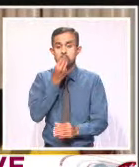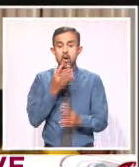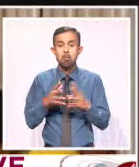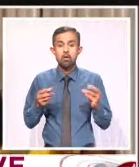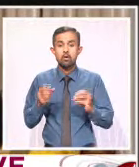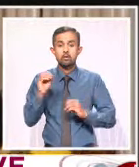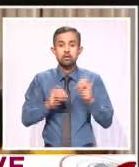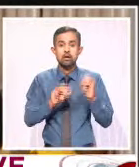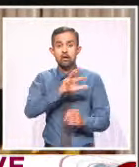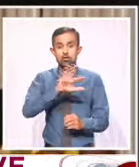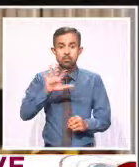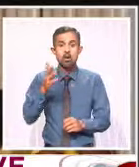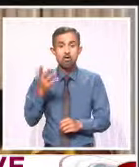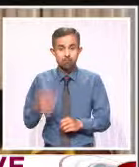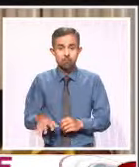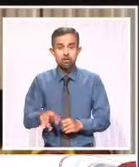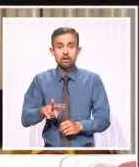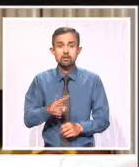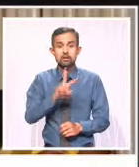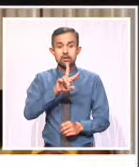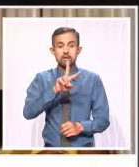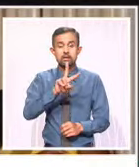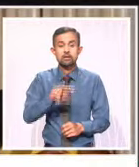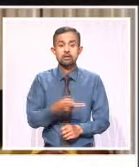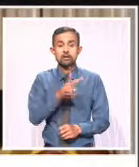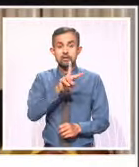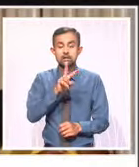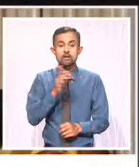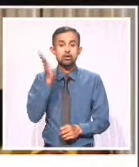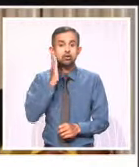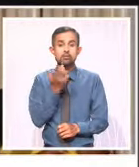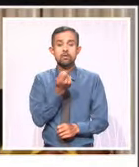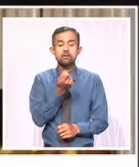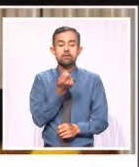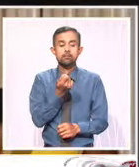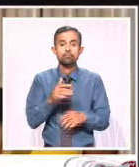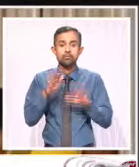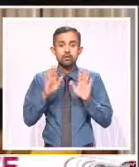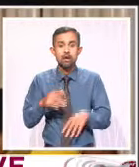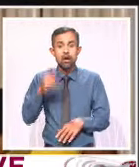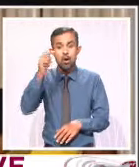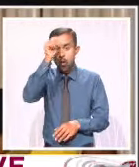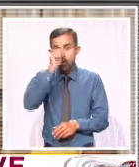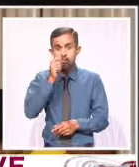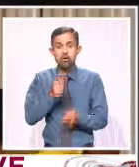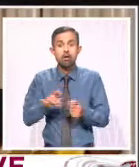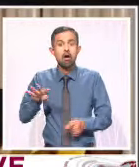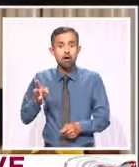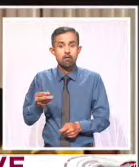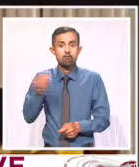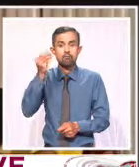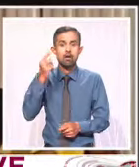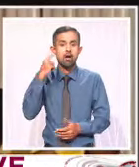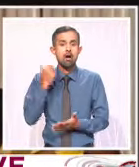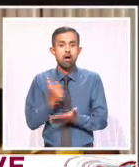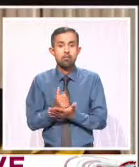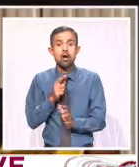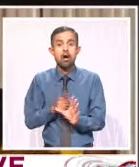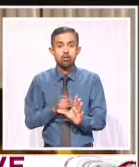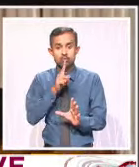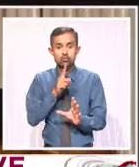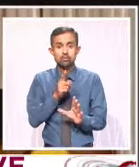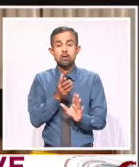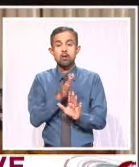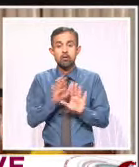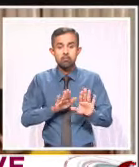උද්ධමනය 95%ක තිබ්බේ. 202කට තිබ්බ විනිමය අනුපාතය අවසානයේ කළු කඩේ 400%ට ගියා. මේ අසීරු අවුරුද්දක් තමයි